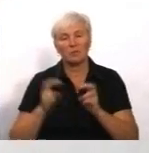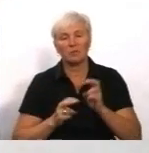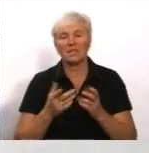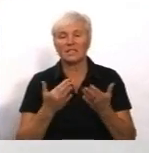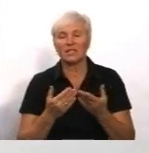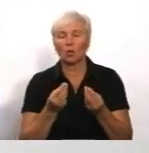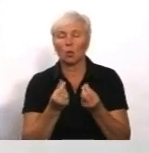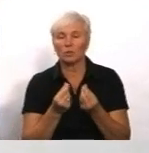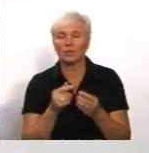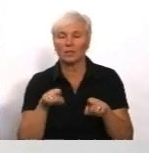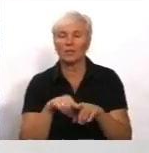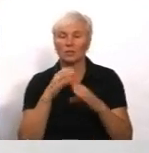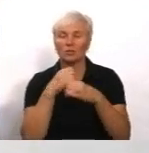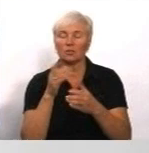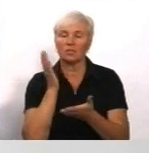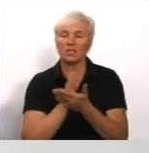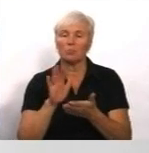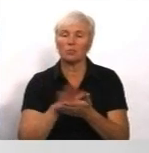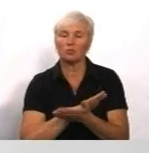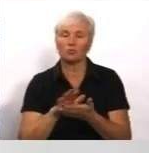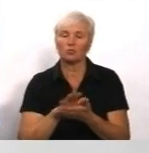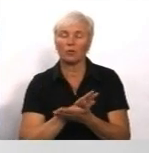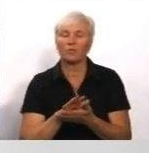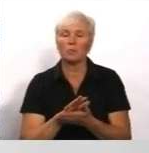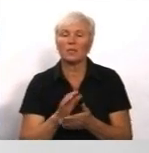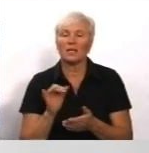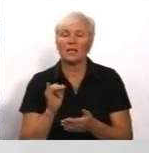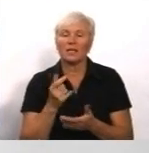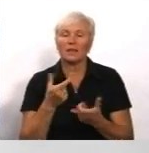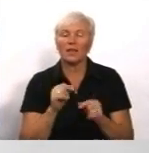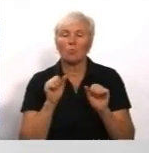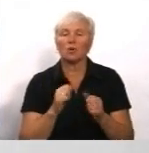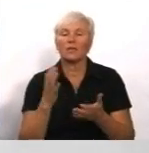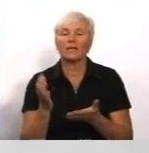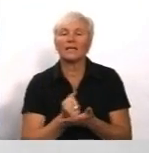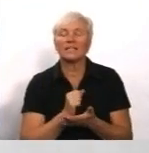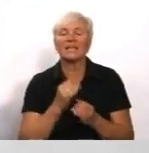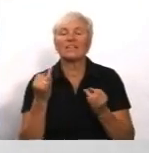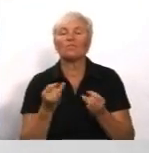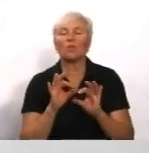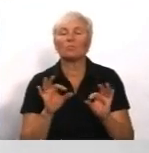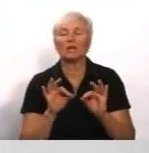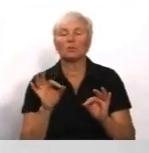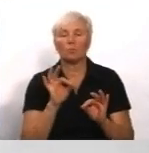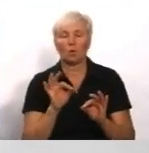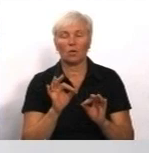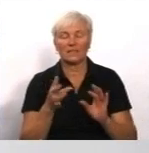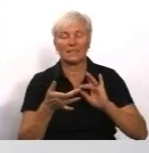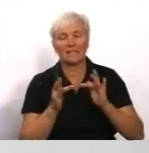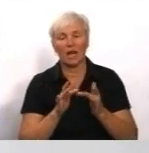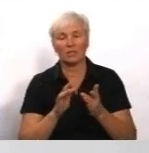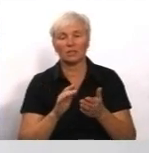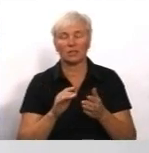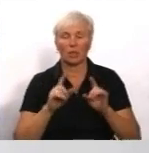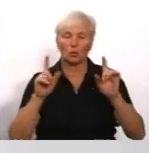такі дослідження, чи є вони безкоштовними і де, власне, можна знайти інформацію про них? Чи є якийсь сайт, сторінка, де